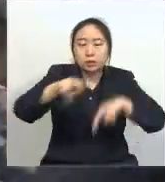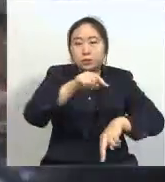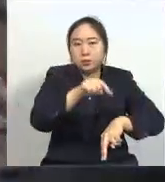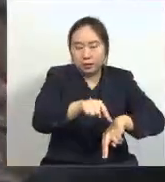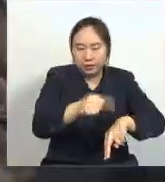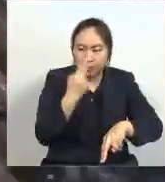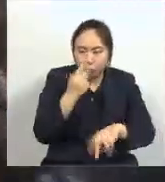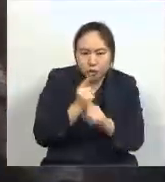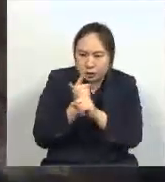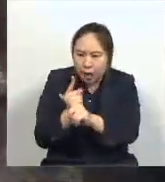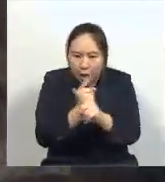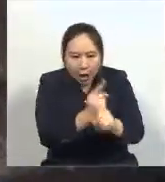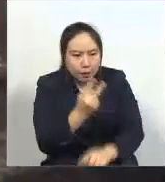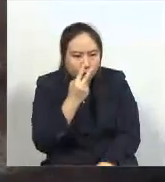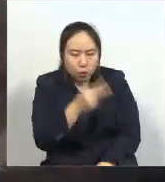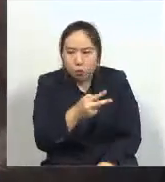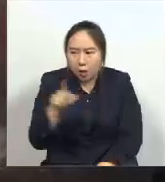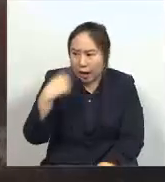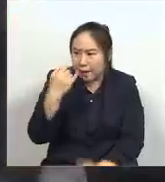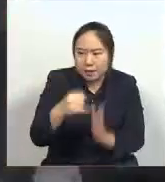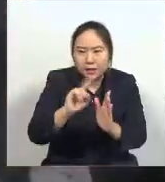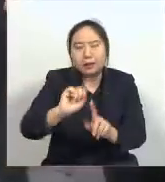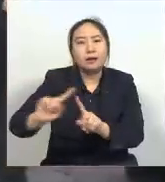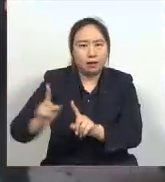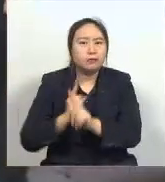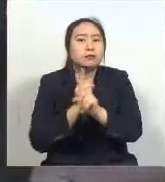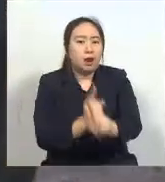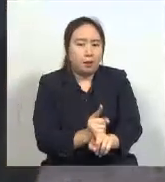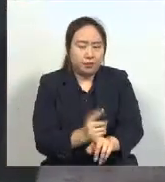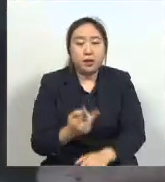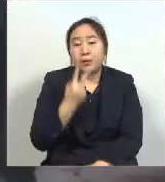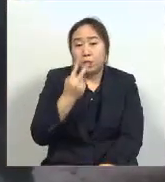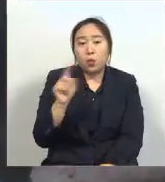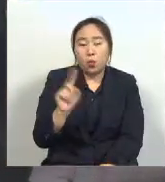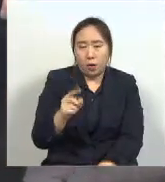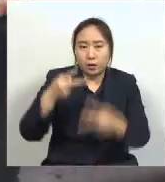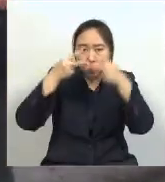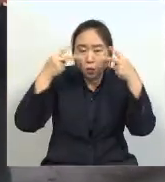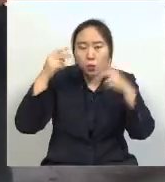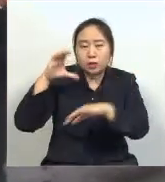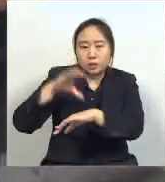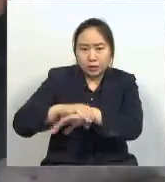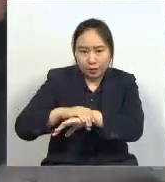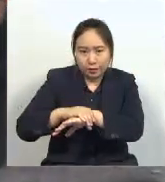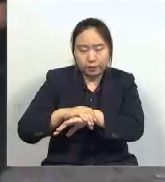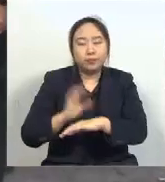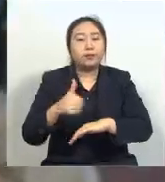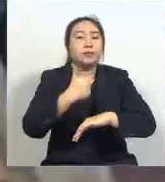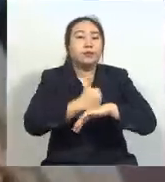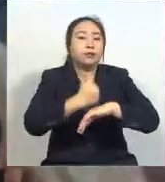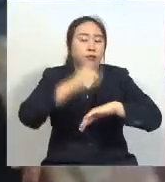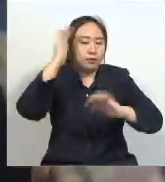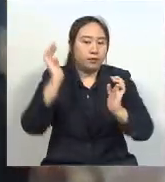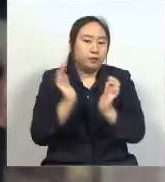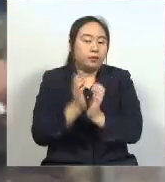ตุและติดตามความคืบหน้าเรื่องของคดีนอกจากนี้ยังไปติดตามเรื่องของการจับกุมคนร้ายนะคะทางผู้บัญชาการตำร